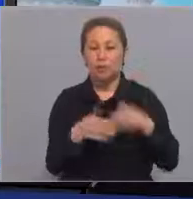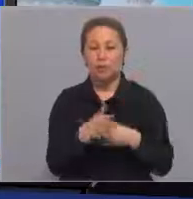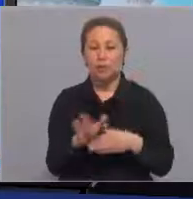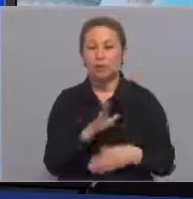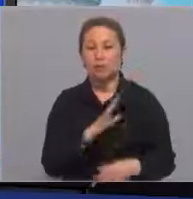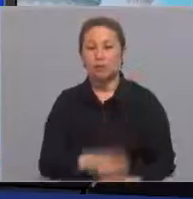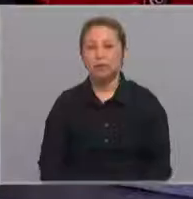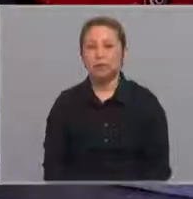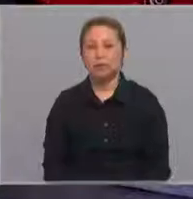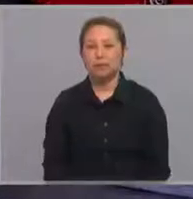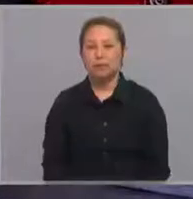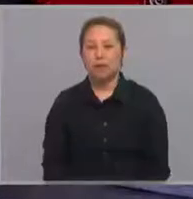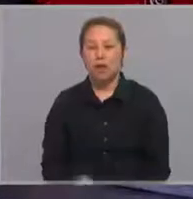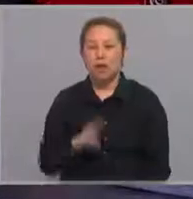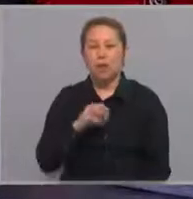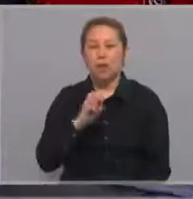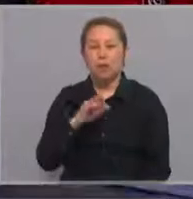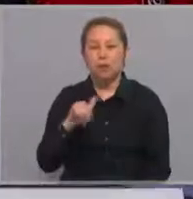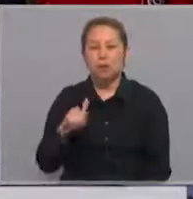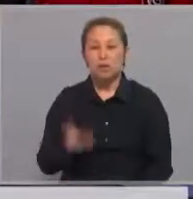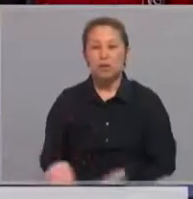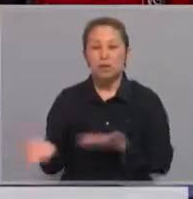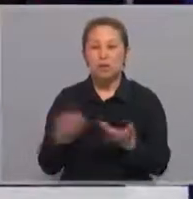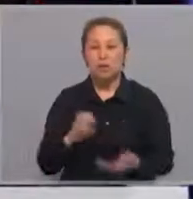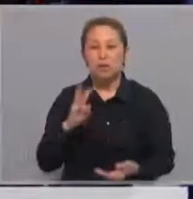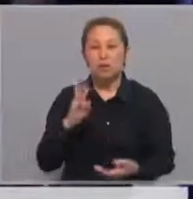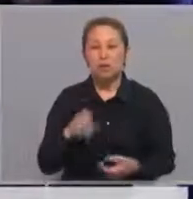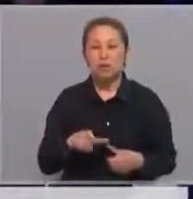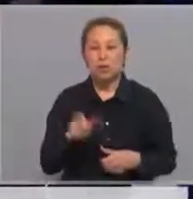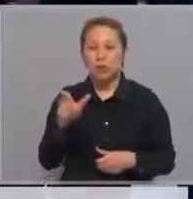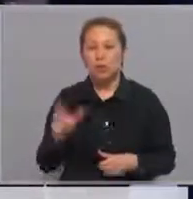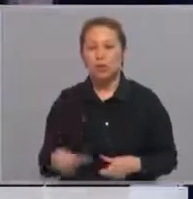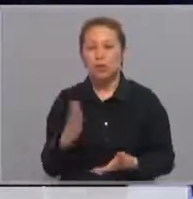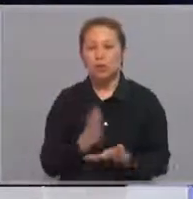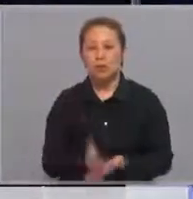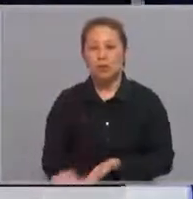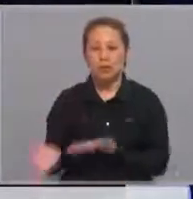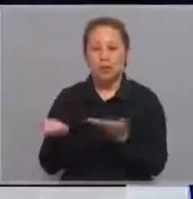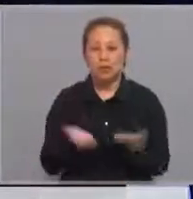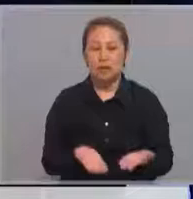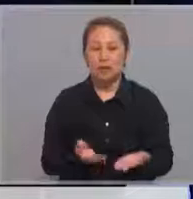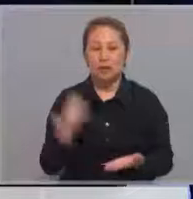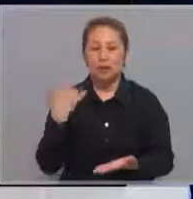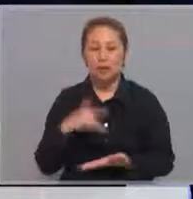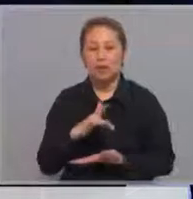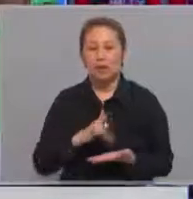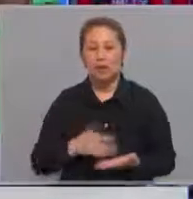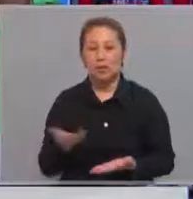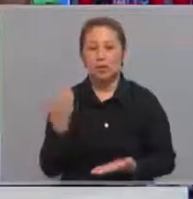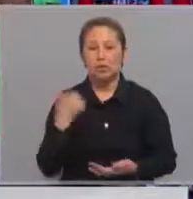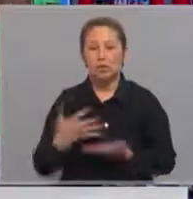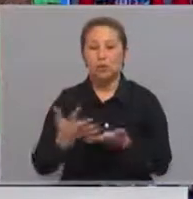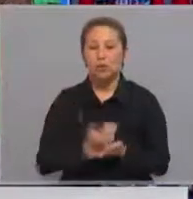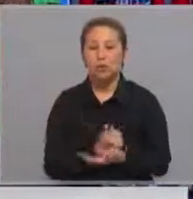ашылды. Маңғыстаудан келген делегация құрамында 300-ге жуық азамат бар. Олар бұл сапар ежелгі адамзат өркениетінің озық